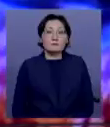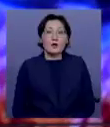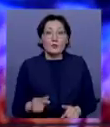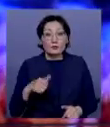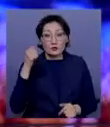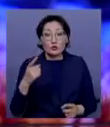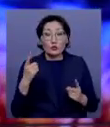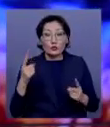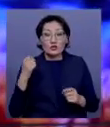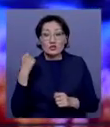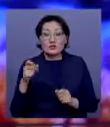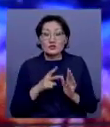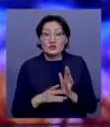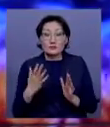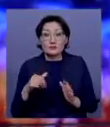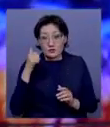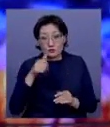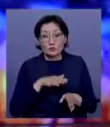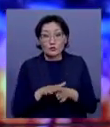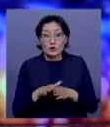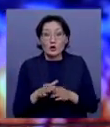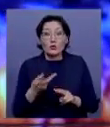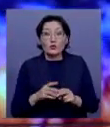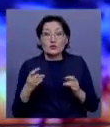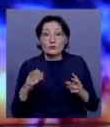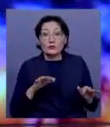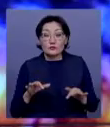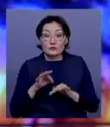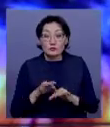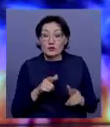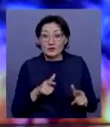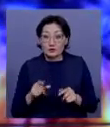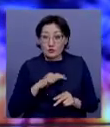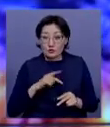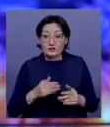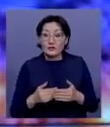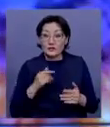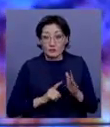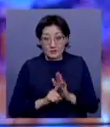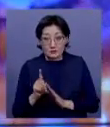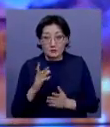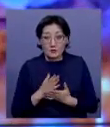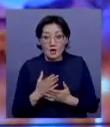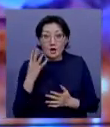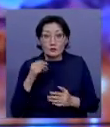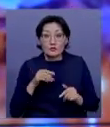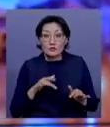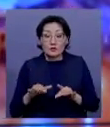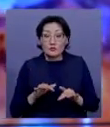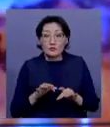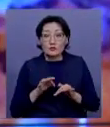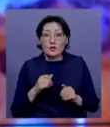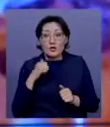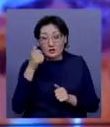Биыл Ұлжеңіске 75 жыл, мерейлі мерекен тиісті деңгейде атап өту үшін дайындық жұмыстары ерте басталып кетті. Алматыда түрлі акциялар